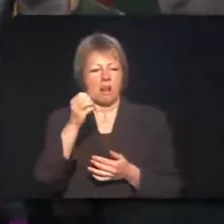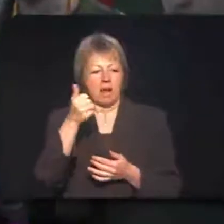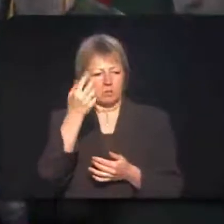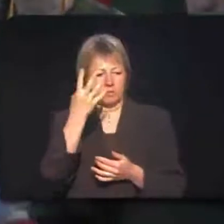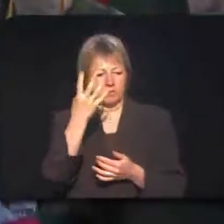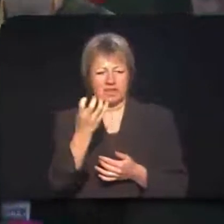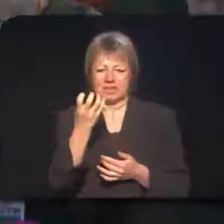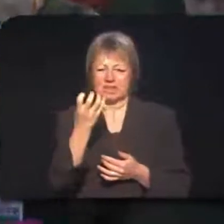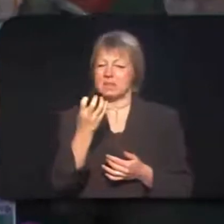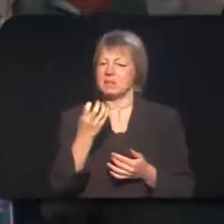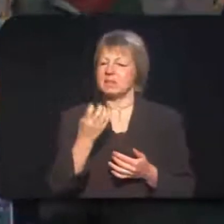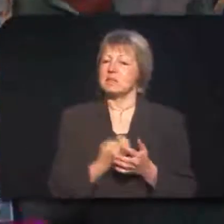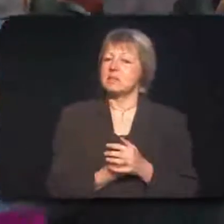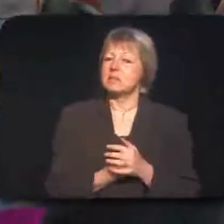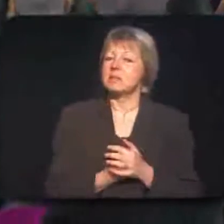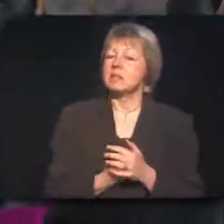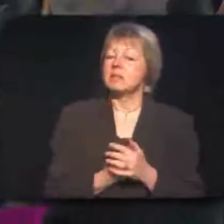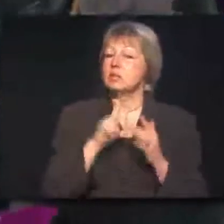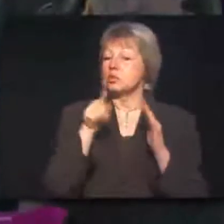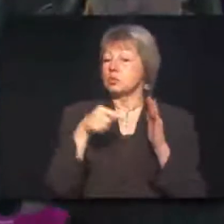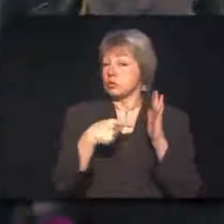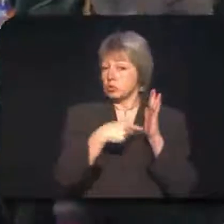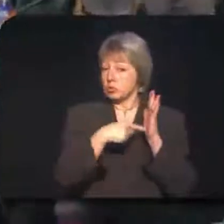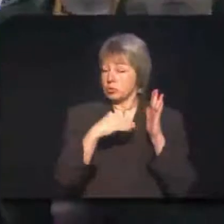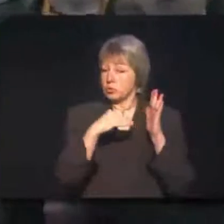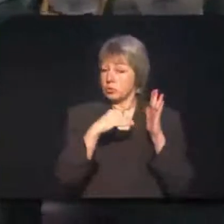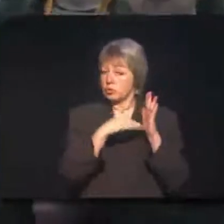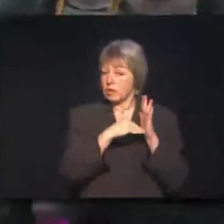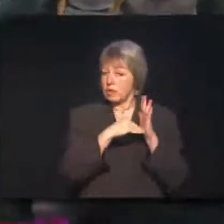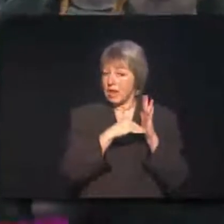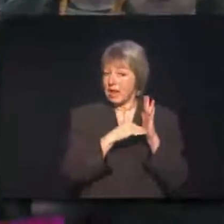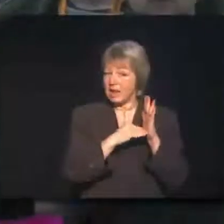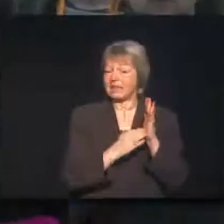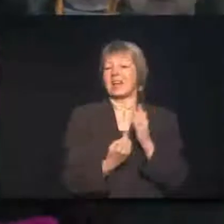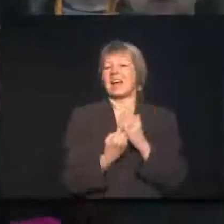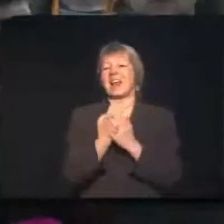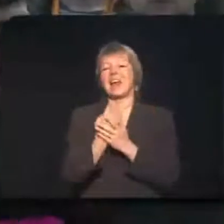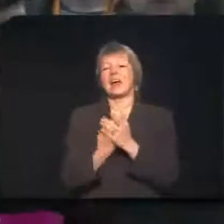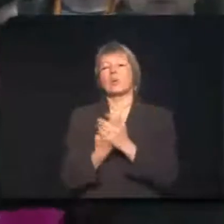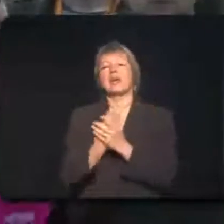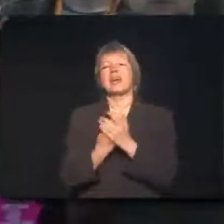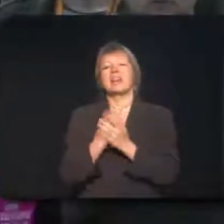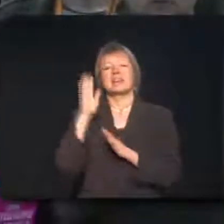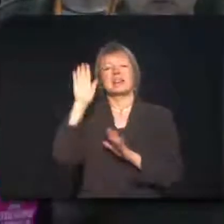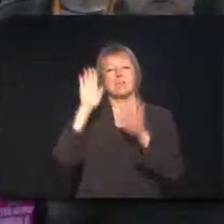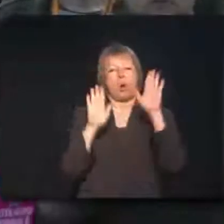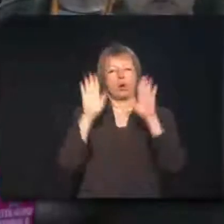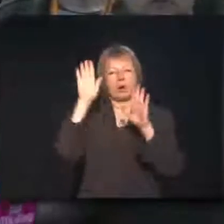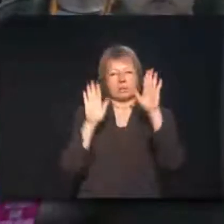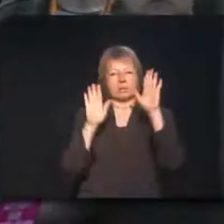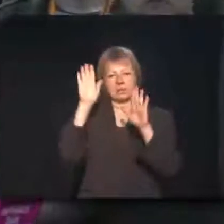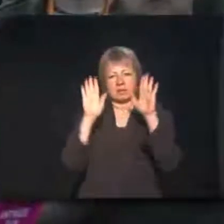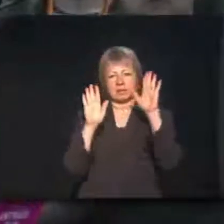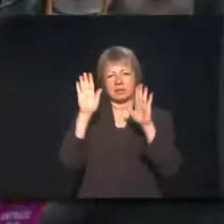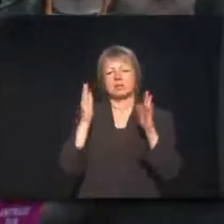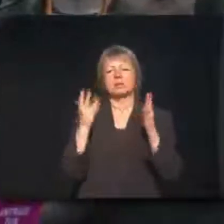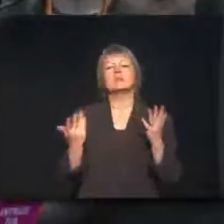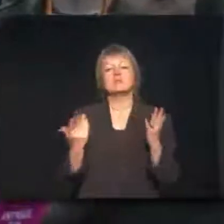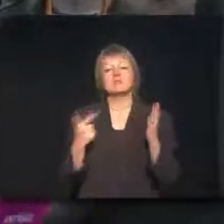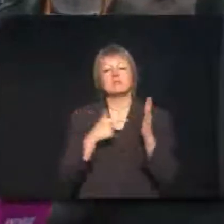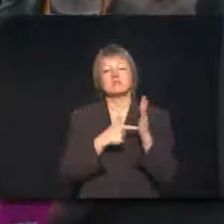ihr habt da drin stehen dass das nach den Prinzipien von Liquid Demokratie funktioniert das hat vorhin der Antragsteller